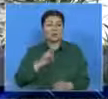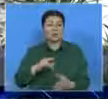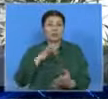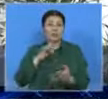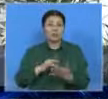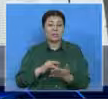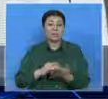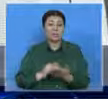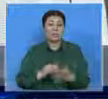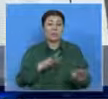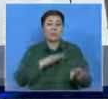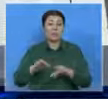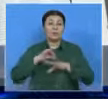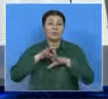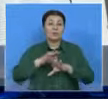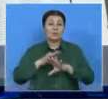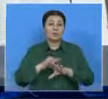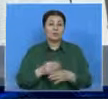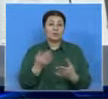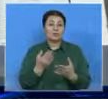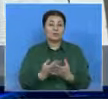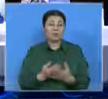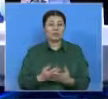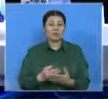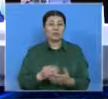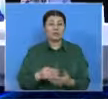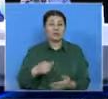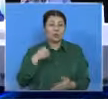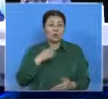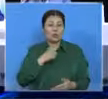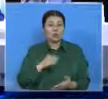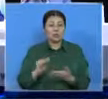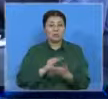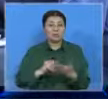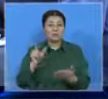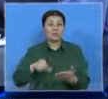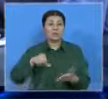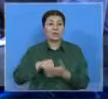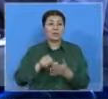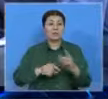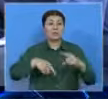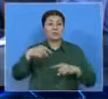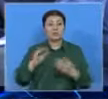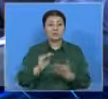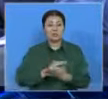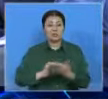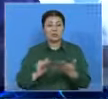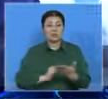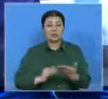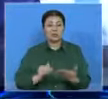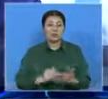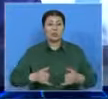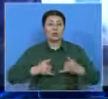keş uyumdastırıldı. Atalgan şarağa satira sanglağının özü qatıstı. Aq tilekter aqtarılıp, jerlesleri jazuvchinin iyığına şapan